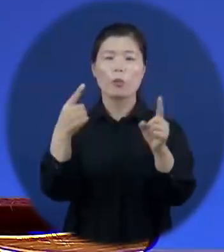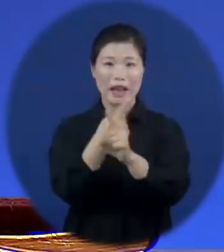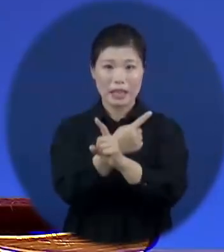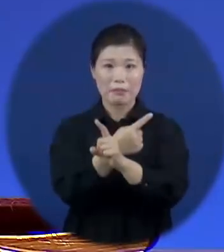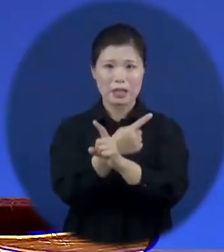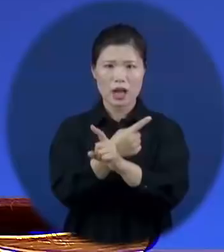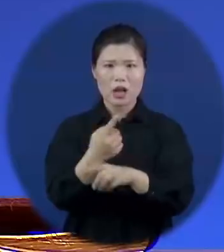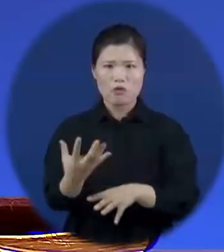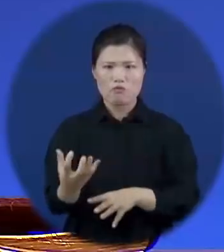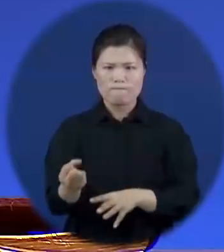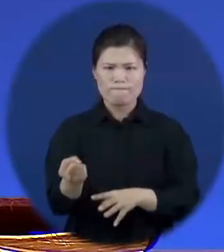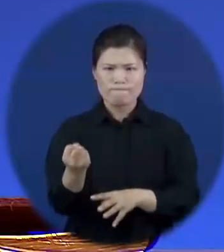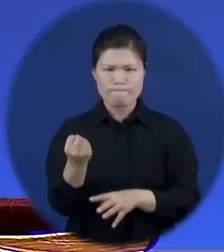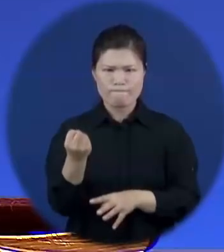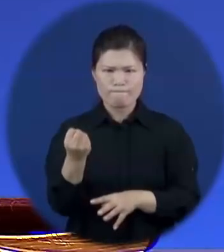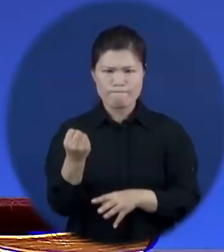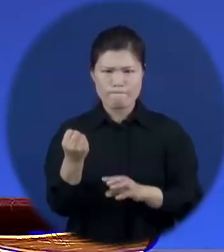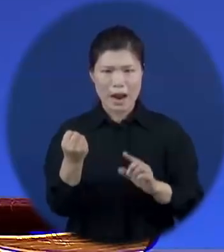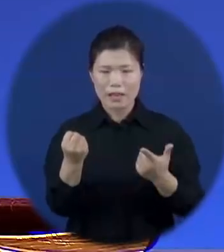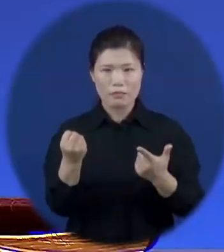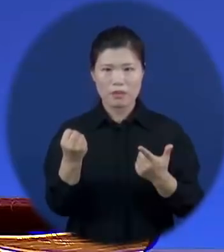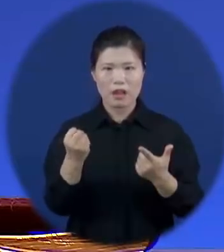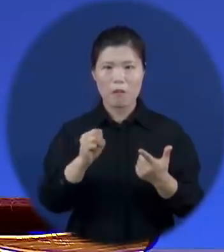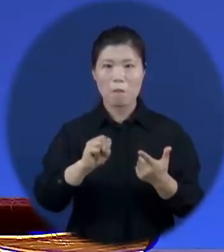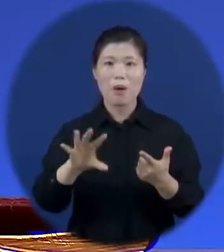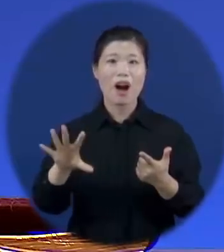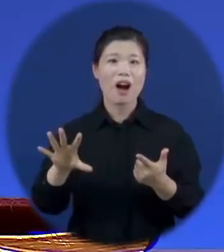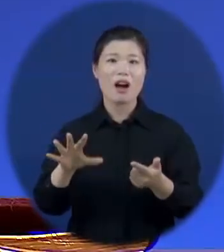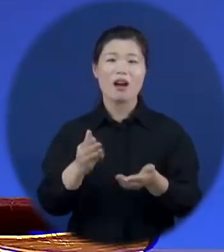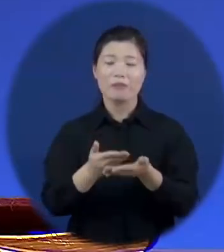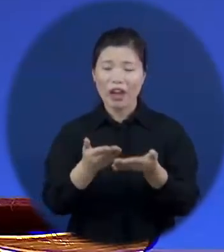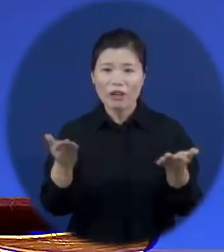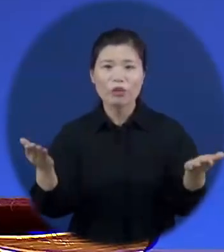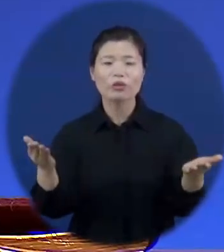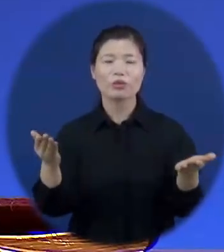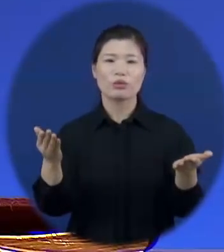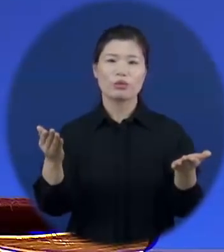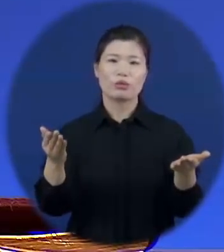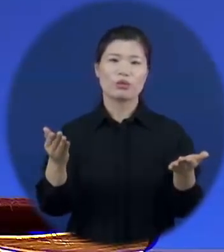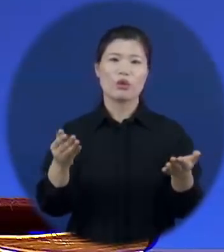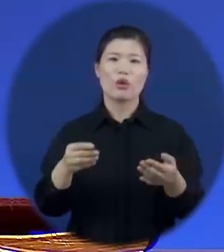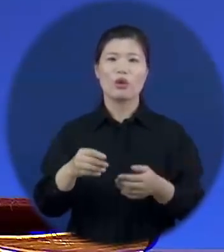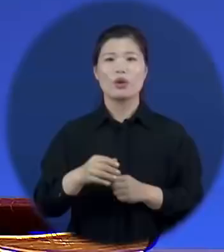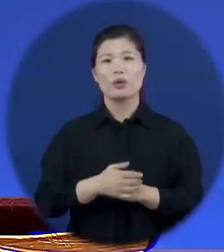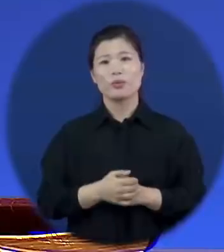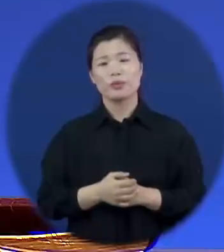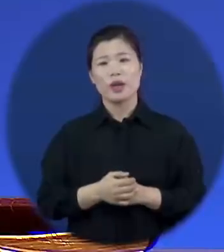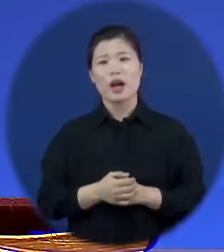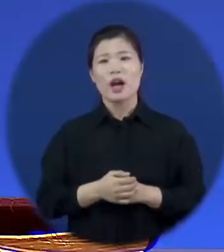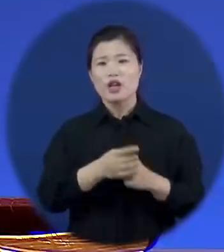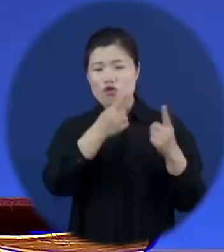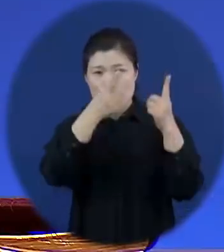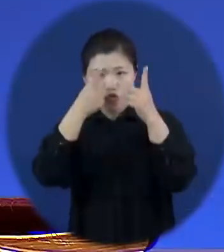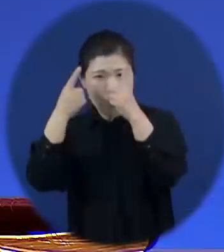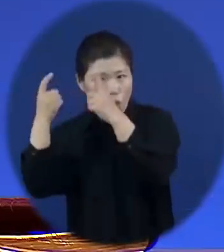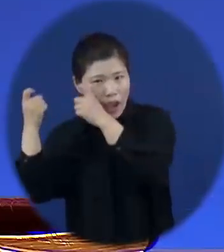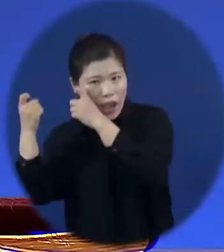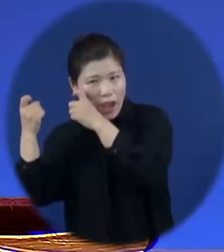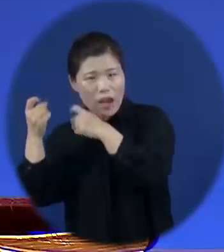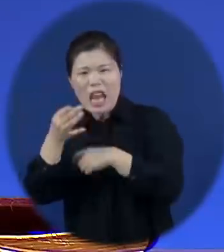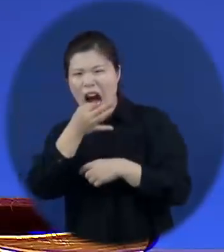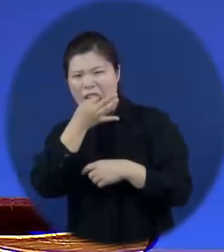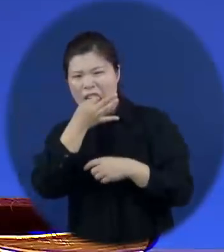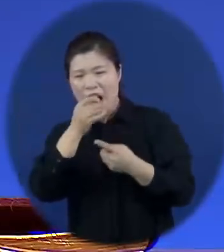바뀝니다. 움켜쥐는 것에서 놓는 것으로 바뀝니다. 옛생활과 옛습관에서 벗어나게 됩니다. 유혹의 욕심을